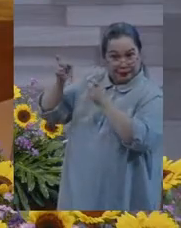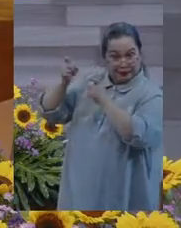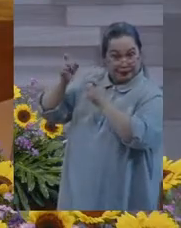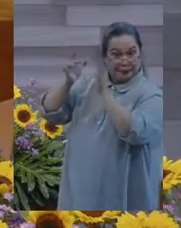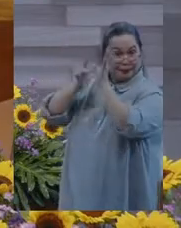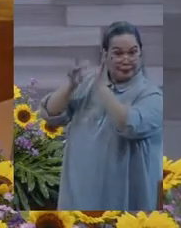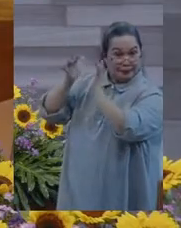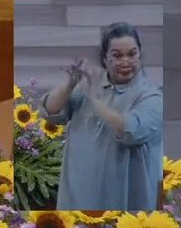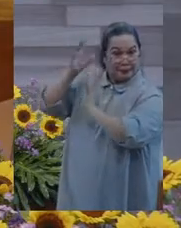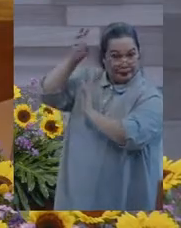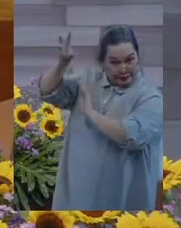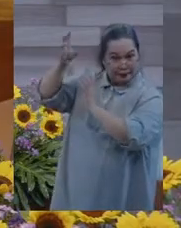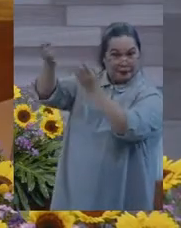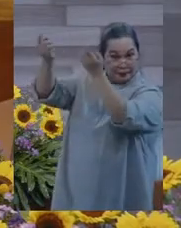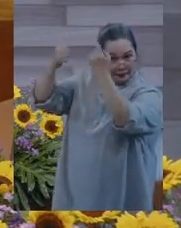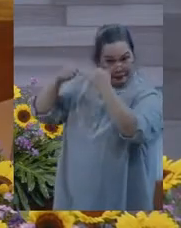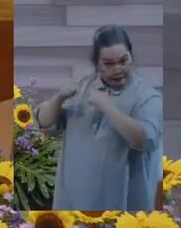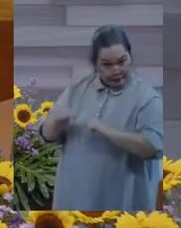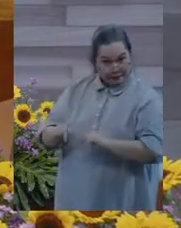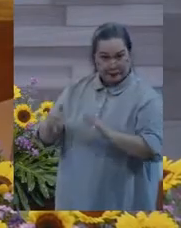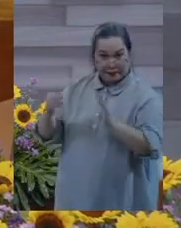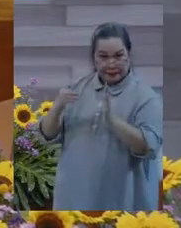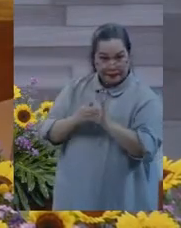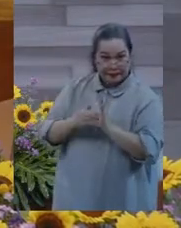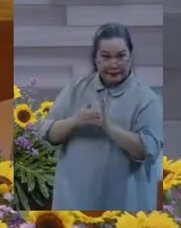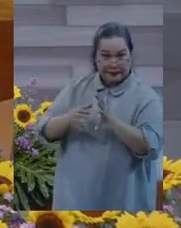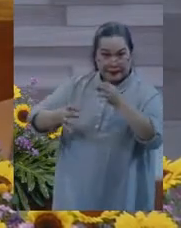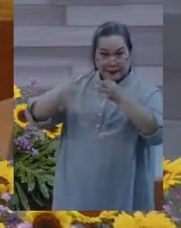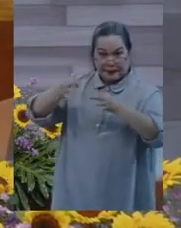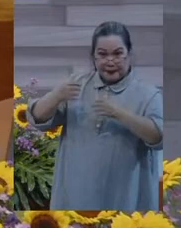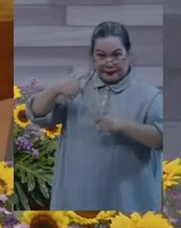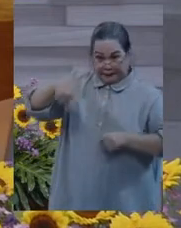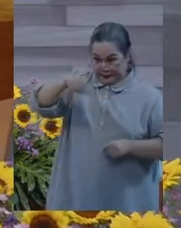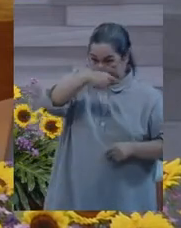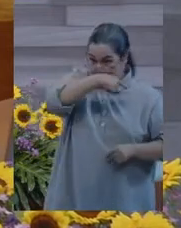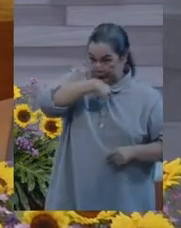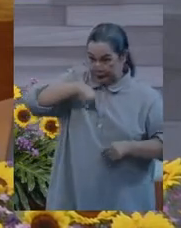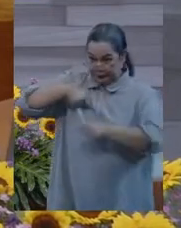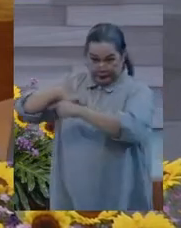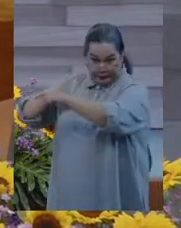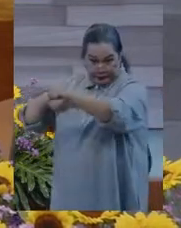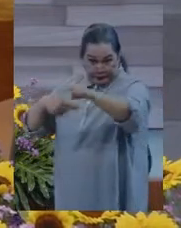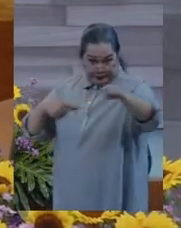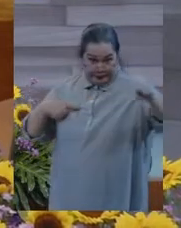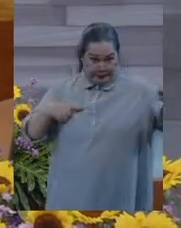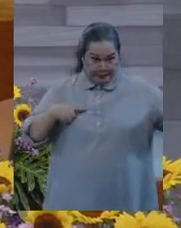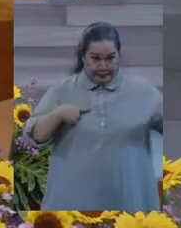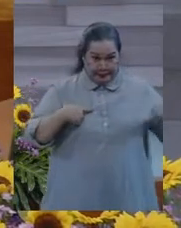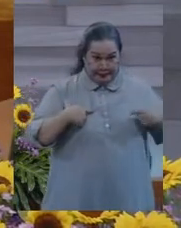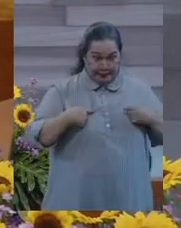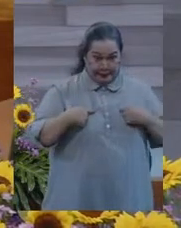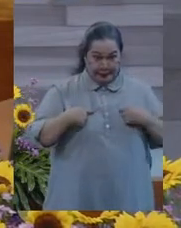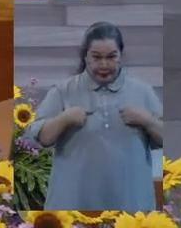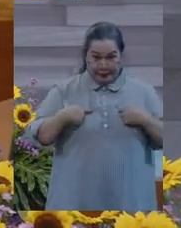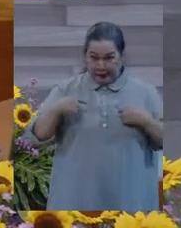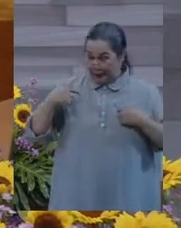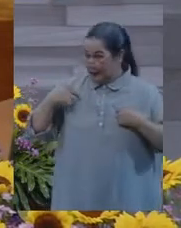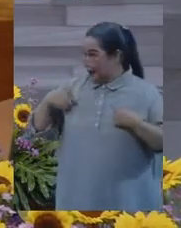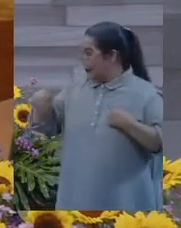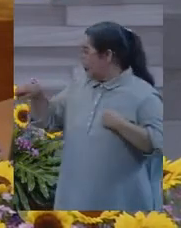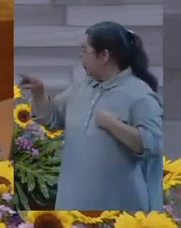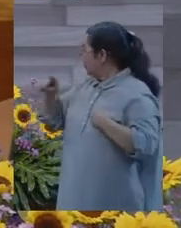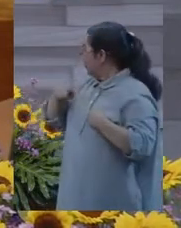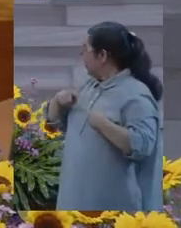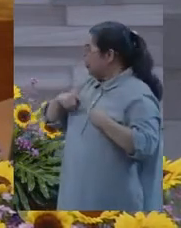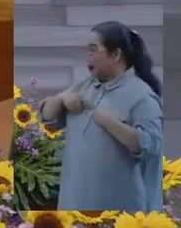babalik, hahatulan niya ang lahat kasama tayo. Pero tayo, tayong mga